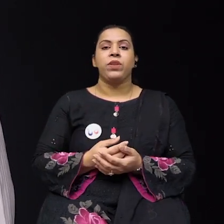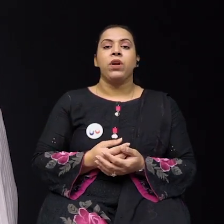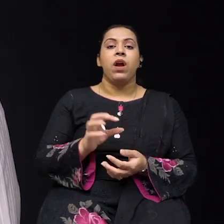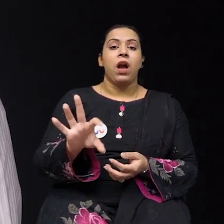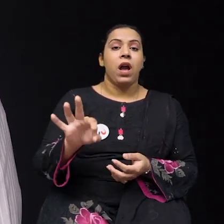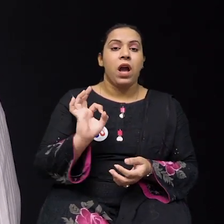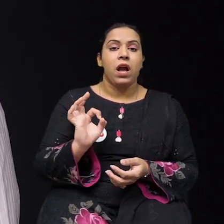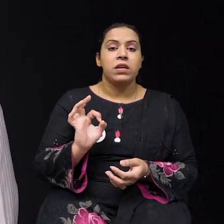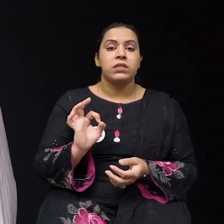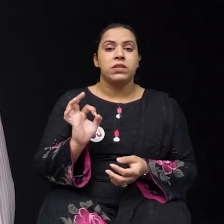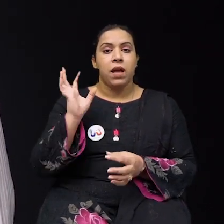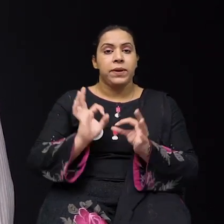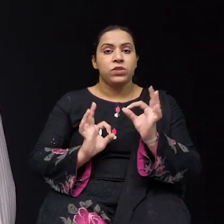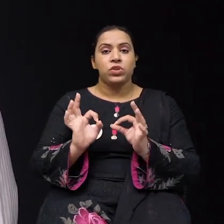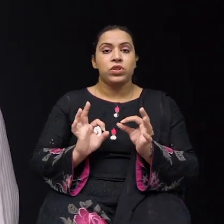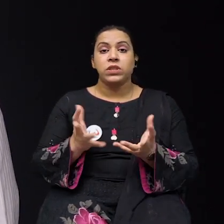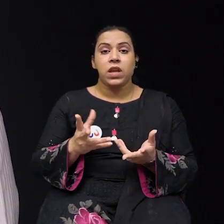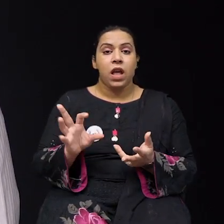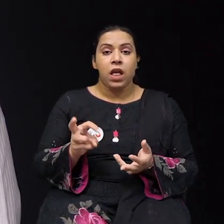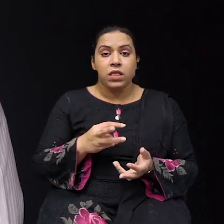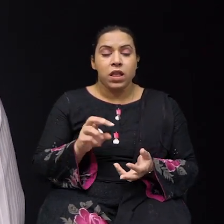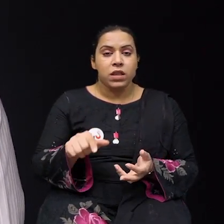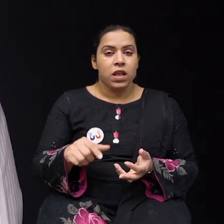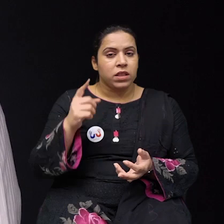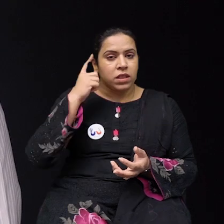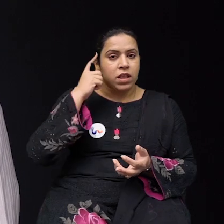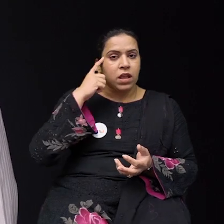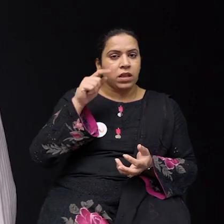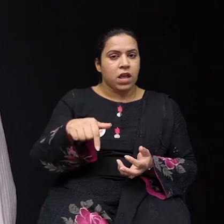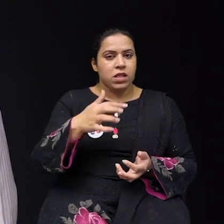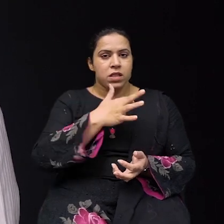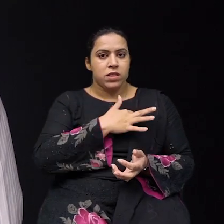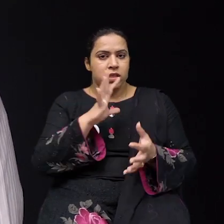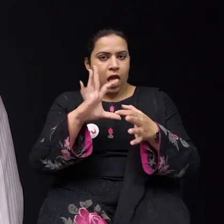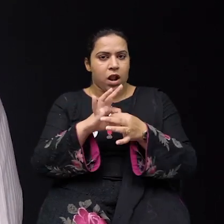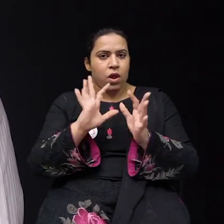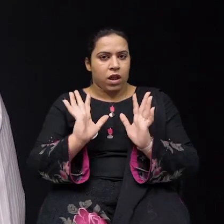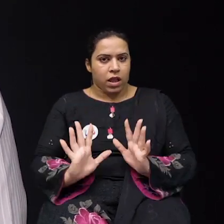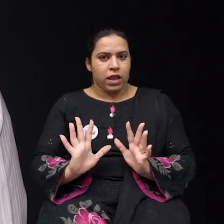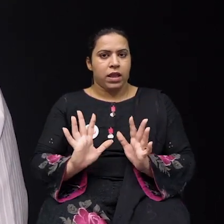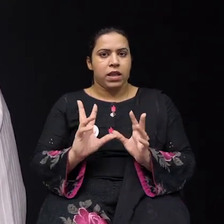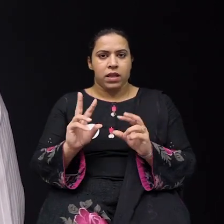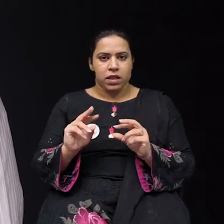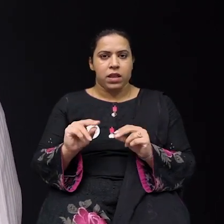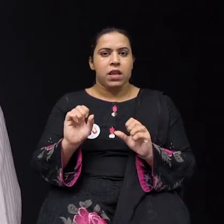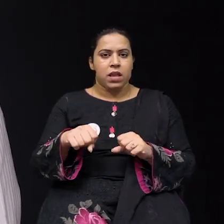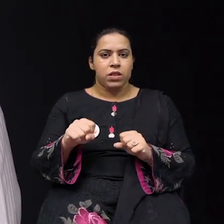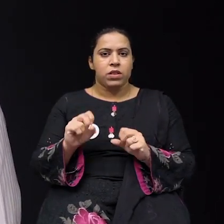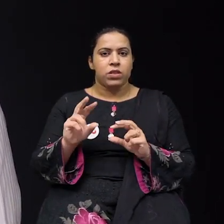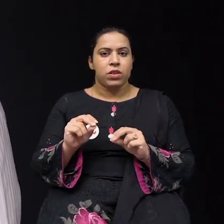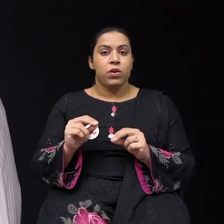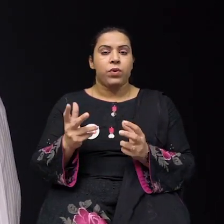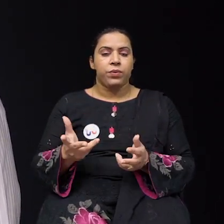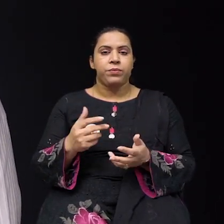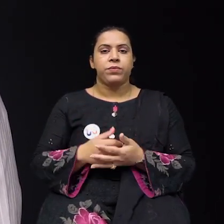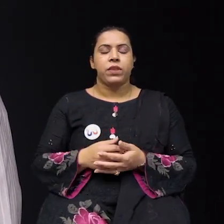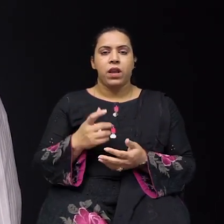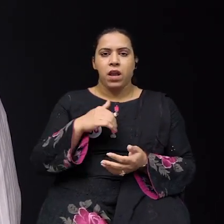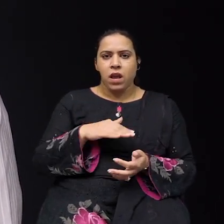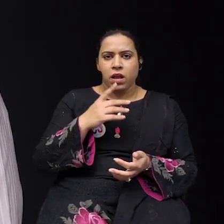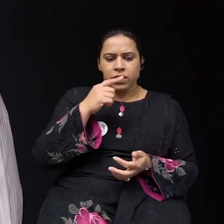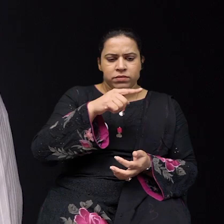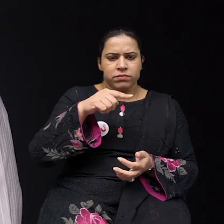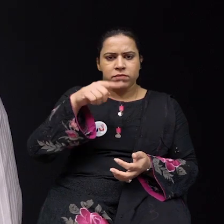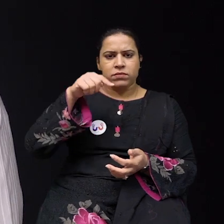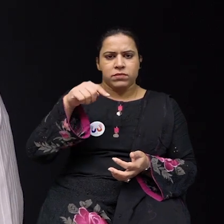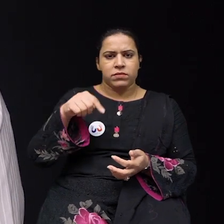میں خاص مخصوص چیزوں کا اندازہ لگایا جاتا ہے کیا اس سے آپ کو دل کی تکلیف ہو رہی ہے کہ نہیں ہو رہی. اگر اس میں